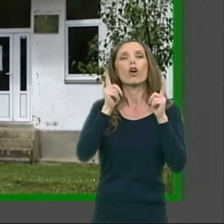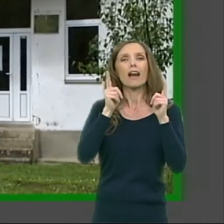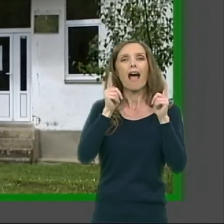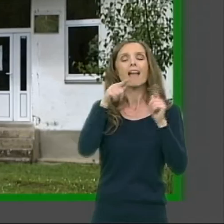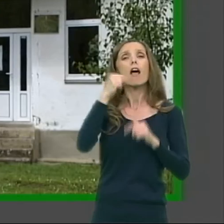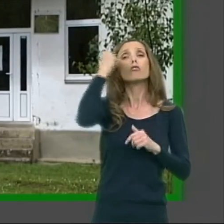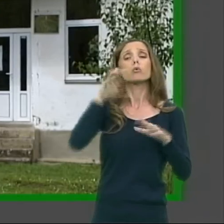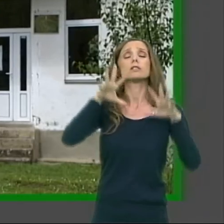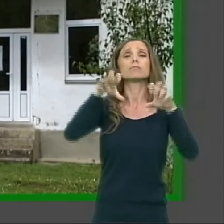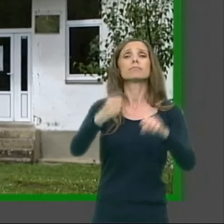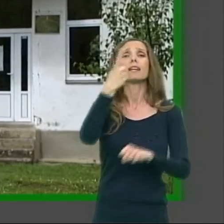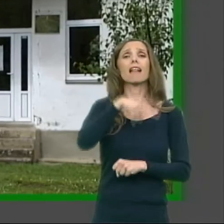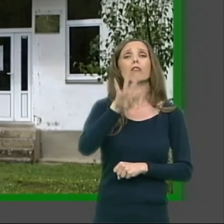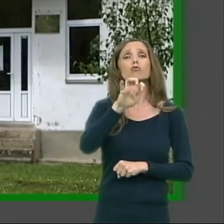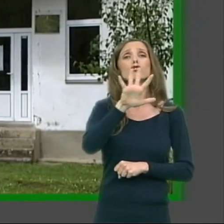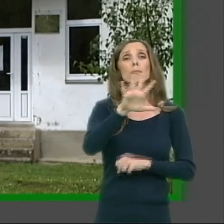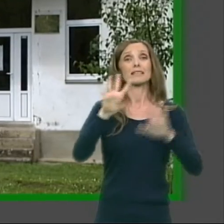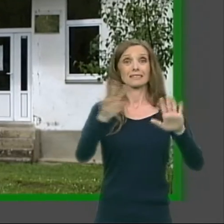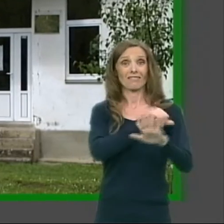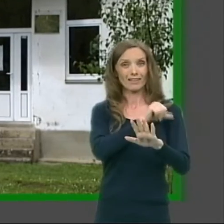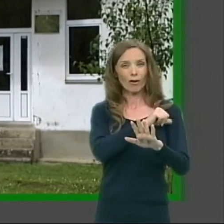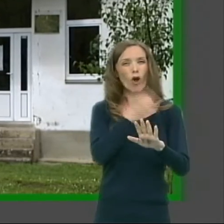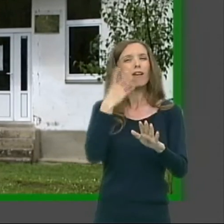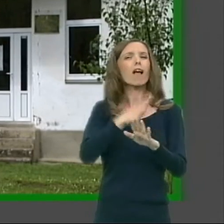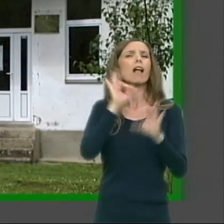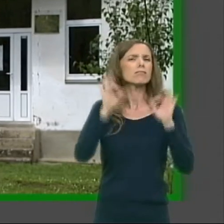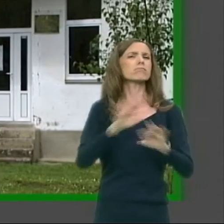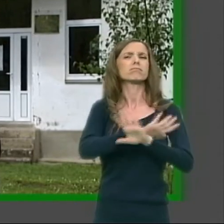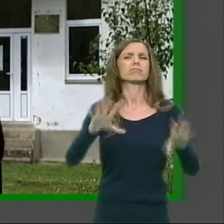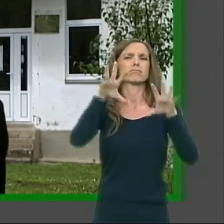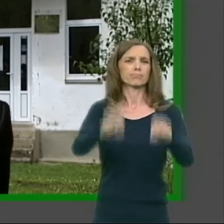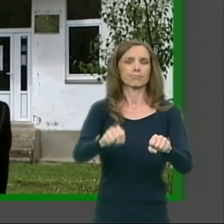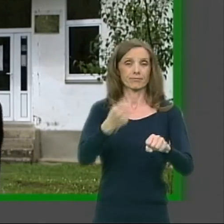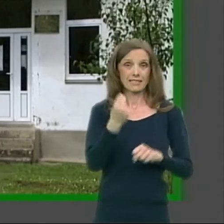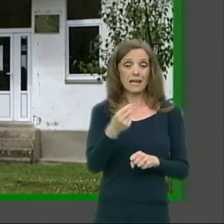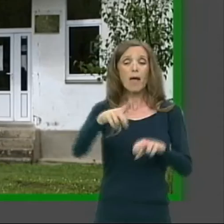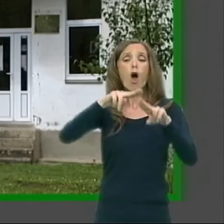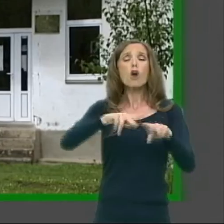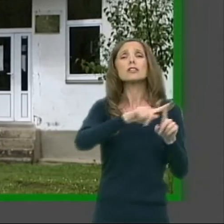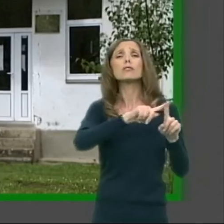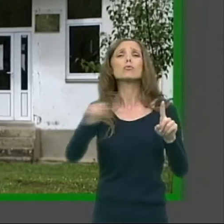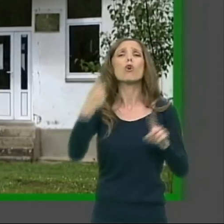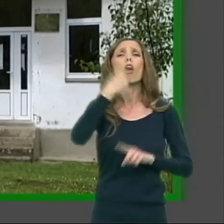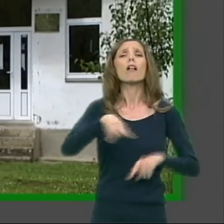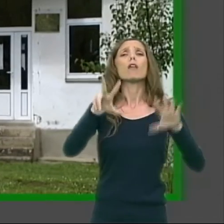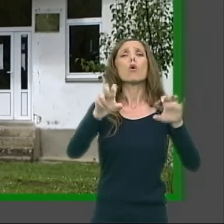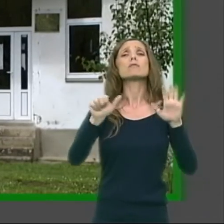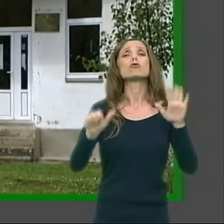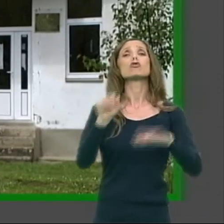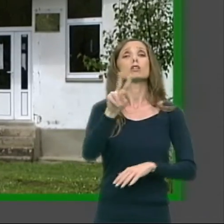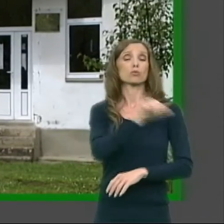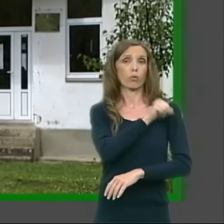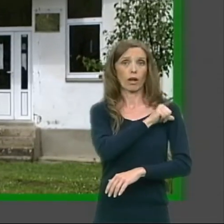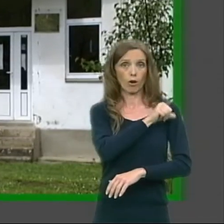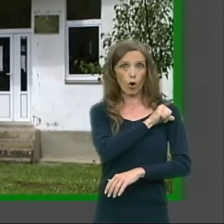Turci ušli 1459. godine, nakon konačnog osvajanja Srbije, i u njemu su ostali sve do 1862.